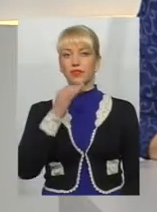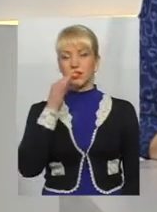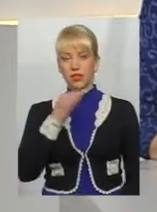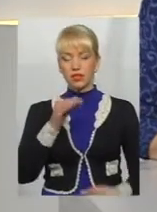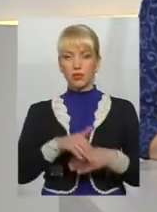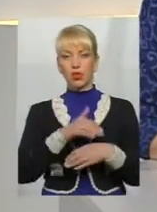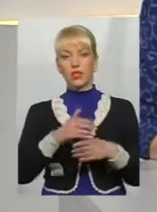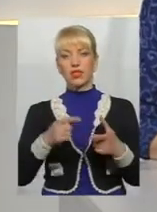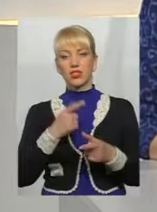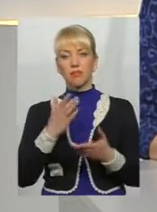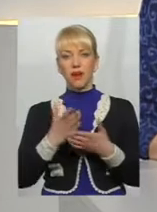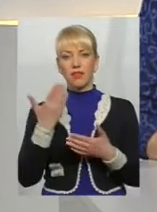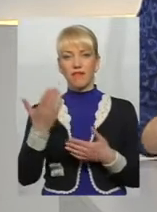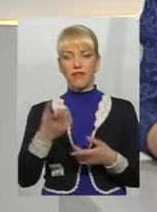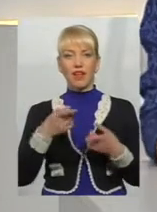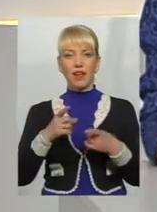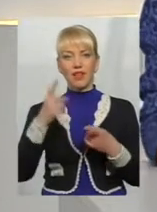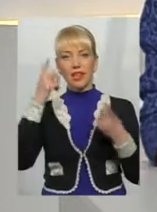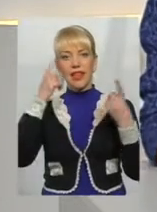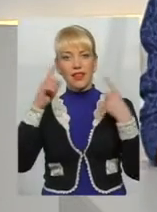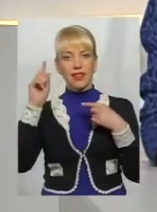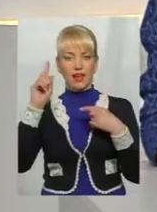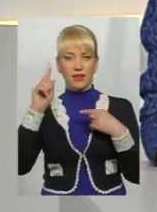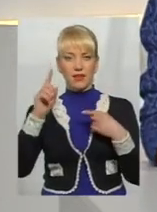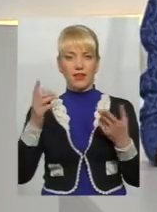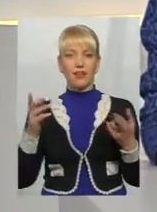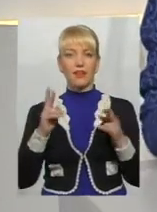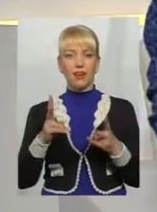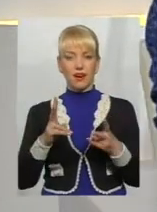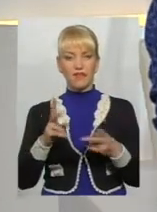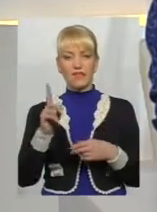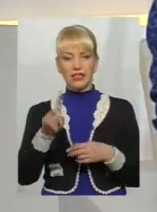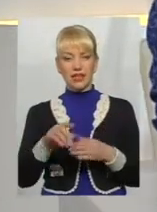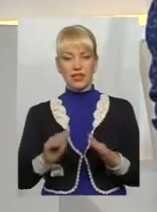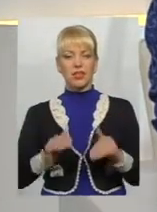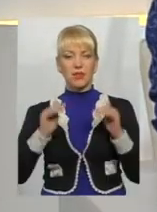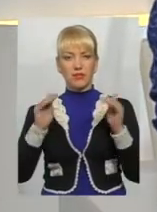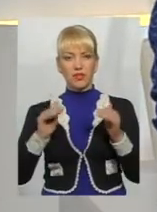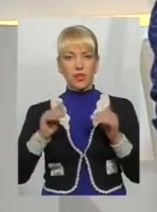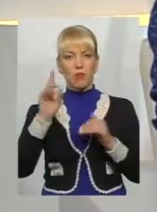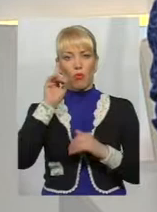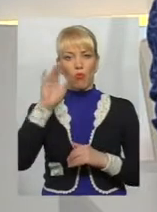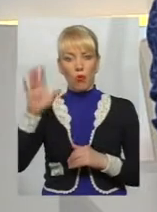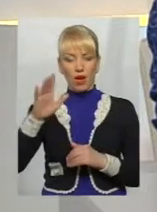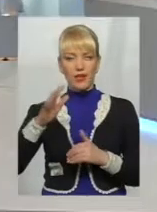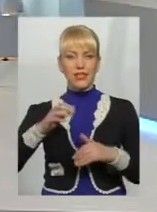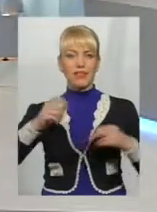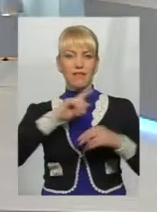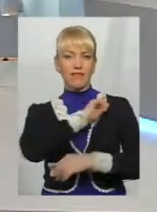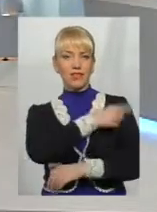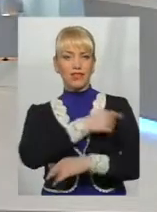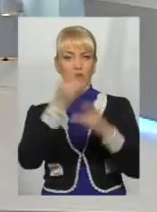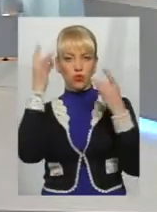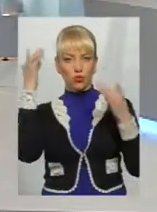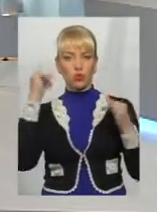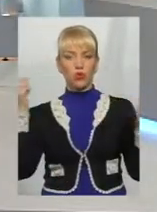чи маєте ви реальні ідеї, як все-таки підвищити популярність фізичної культури та